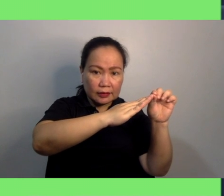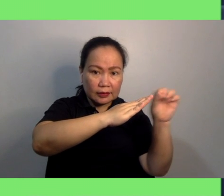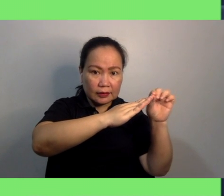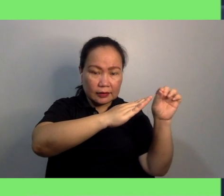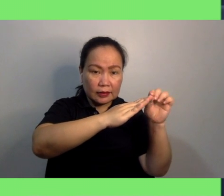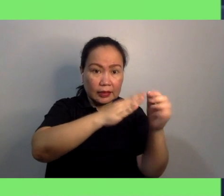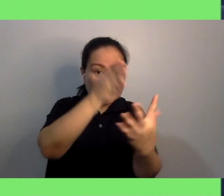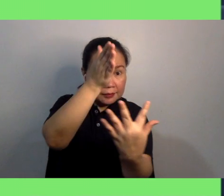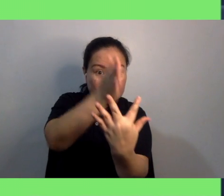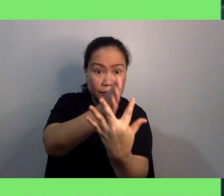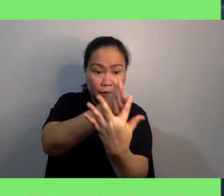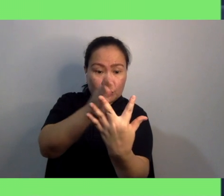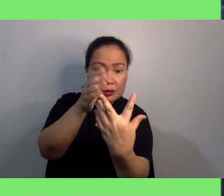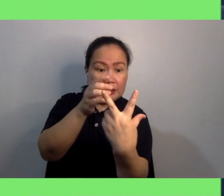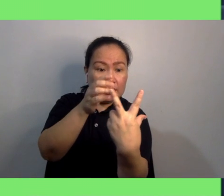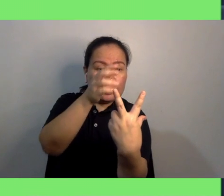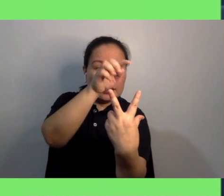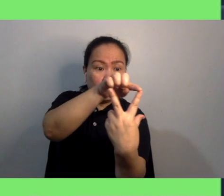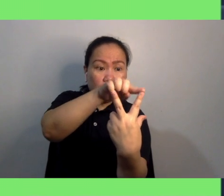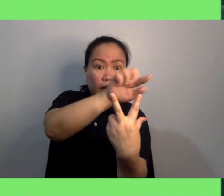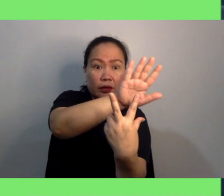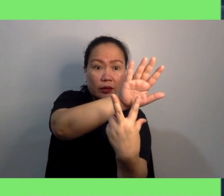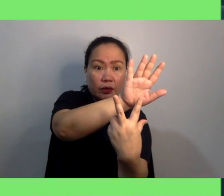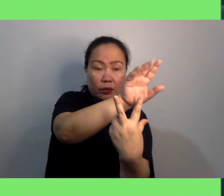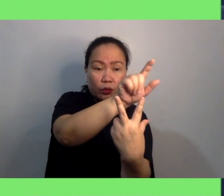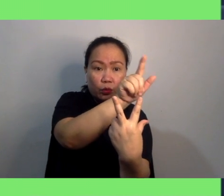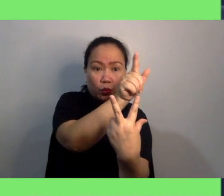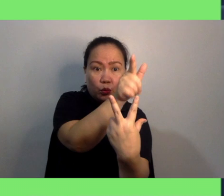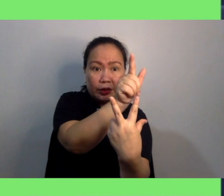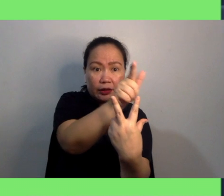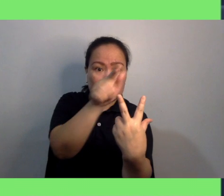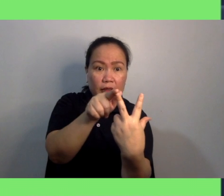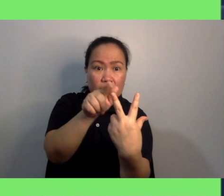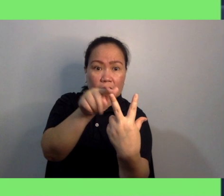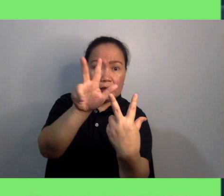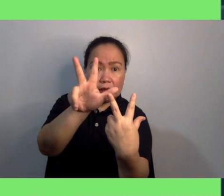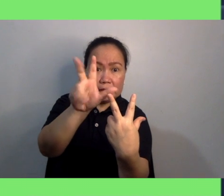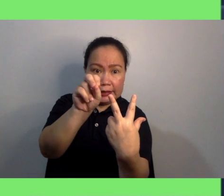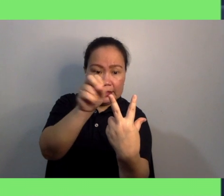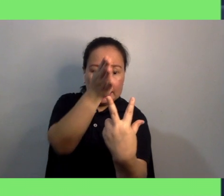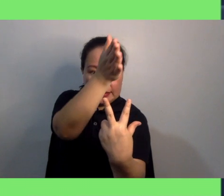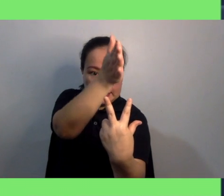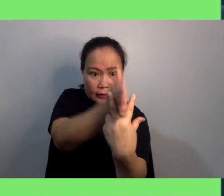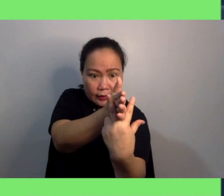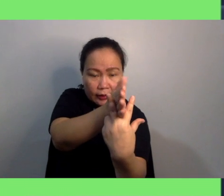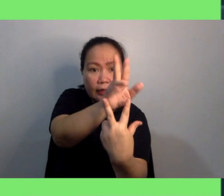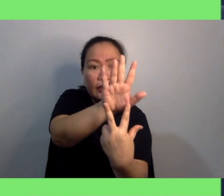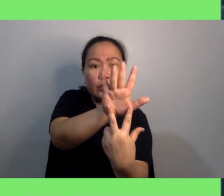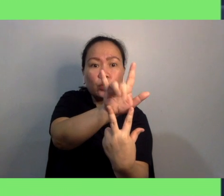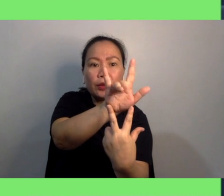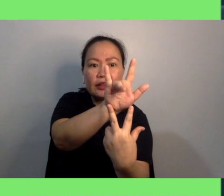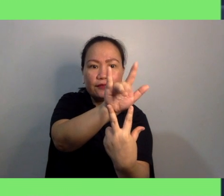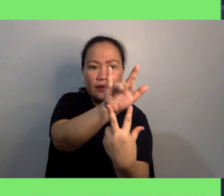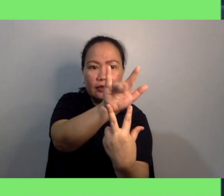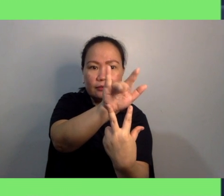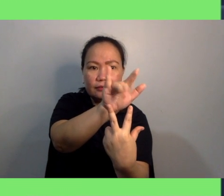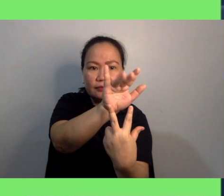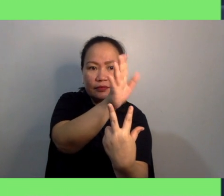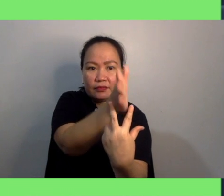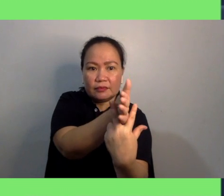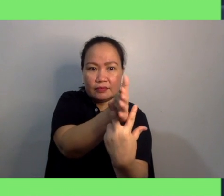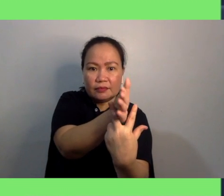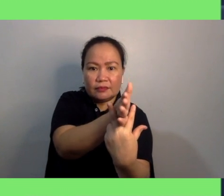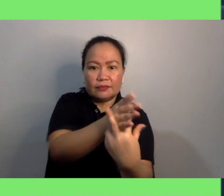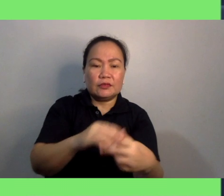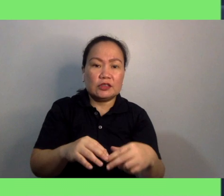So, maglagay ka ng point dito. After placing a point, tanggalin mo yung protractor, i-connect mo yung point